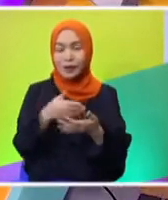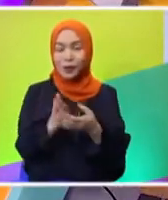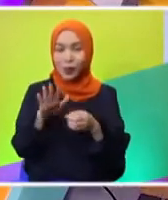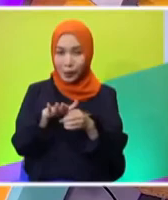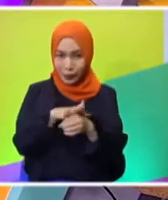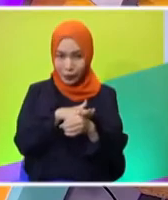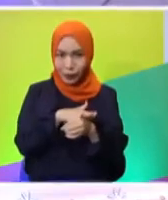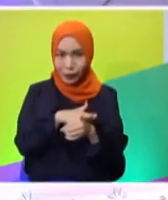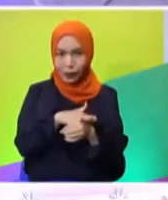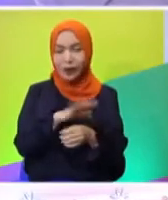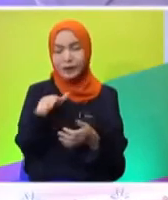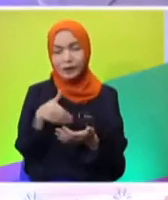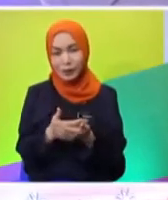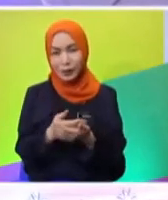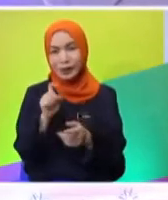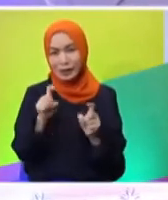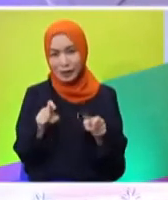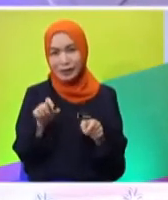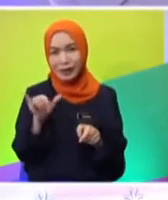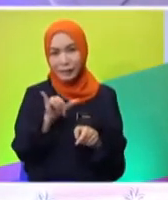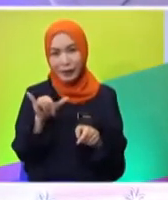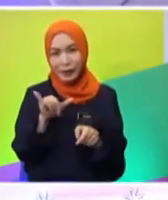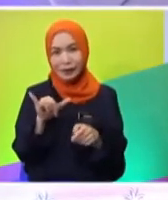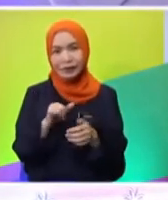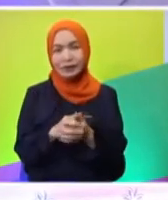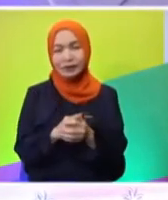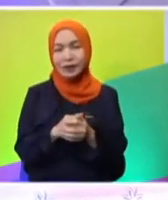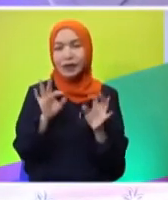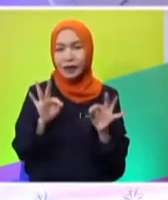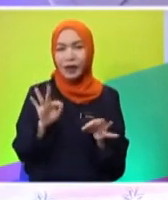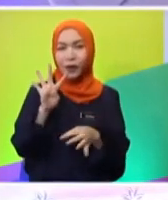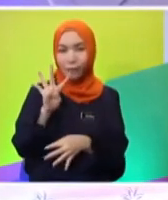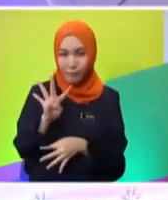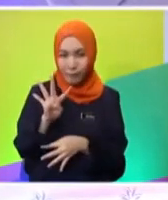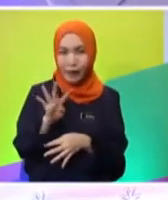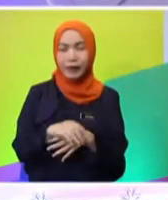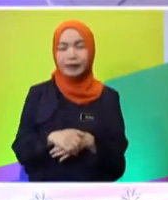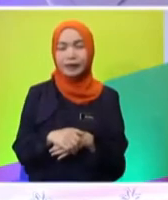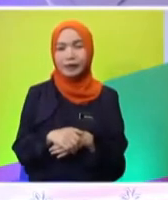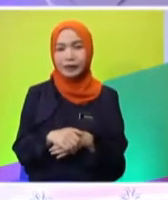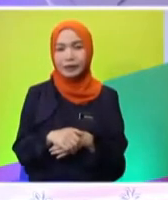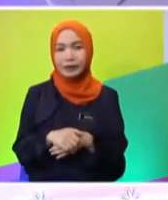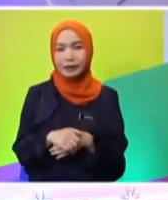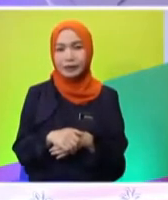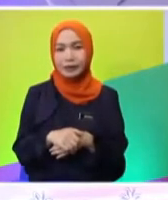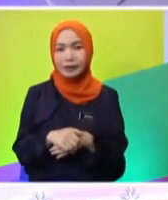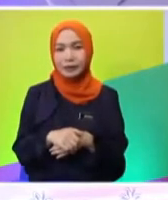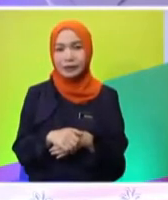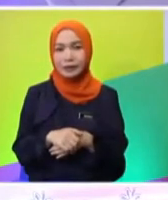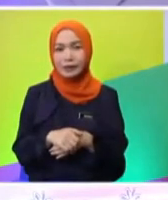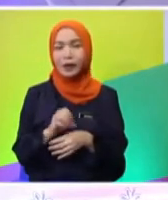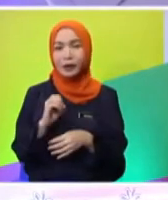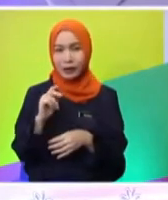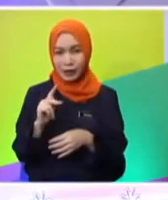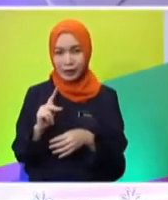asma pada gadis hoki yang penting sama empat empat tempat yang ketiga saya udah yang ketiga nih